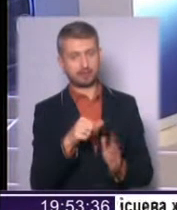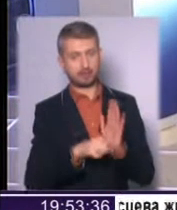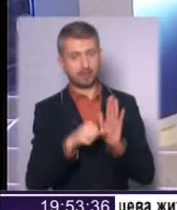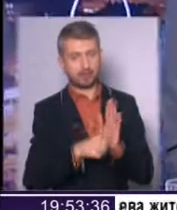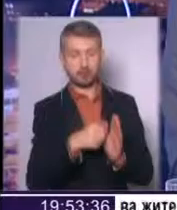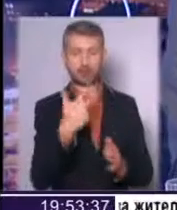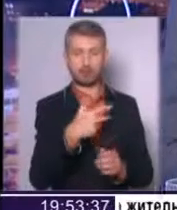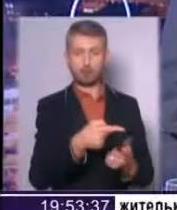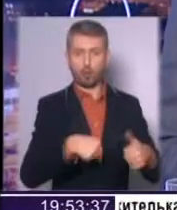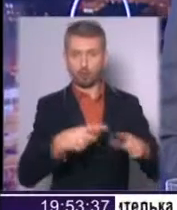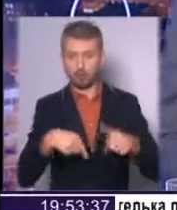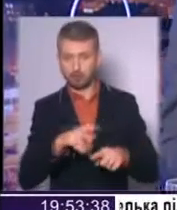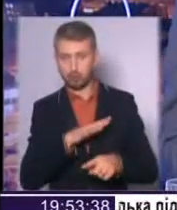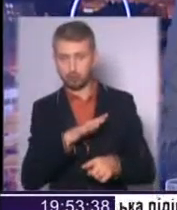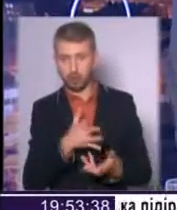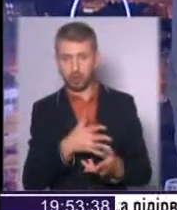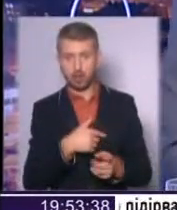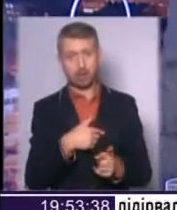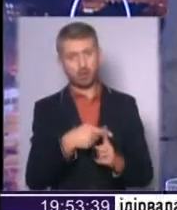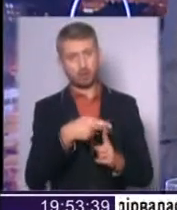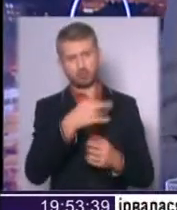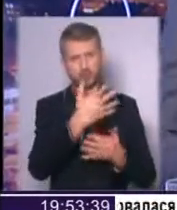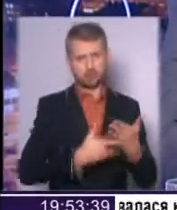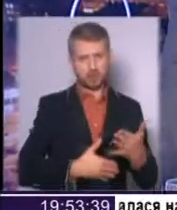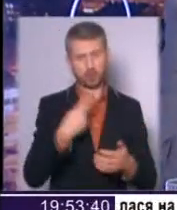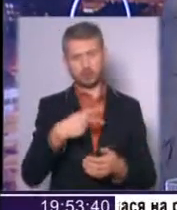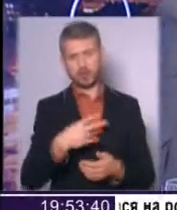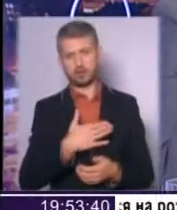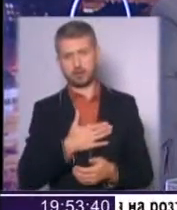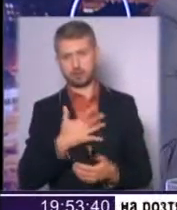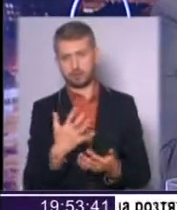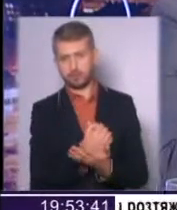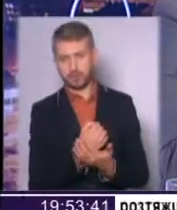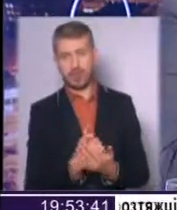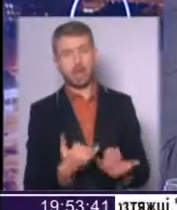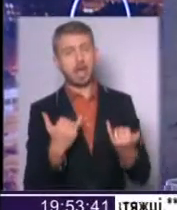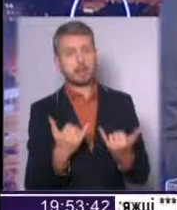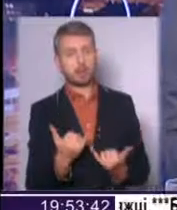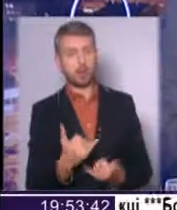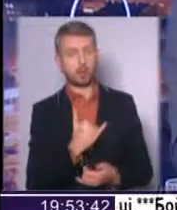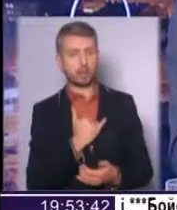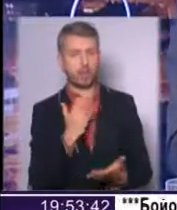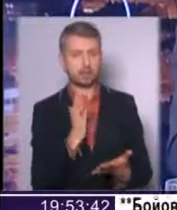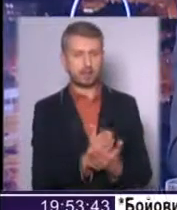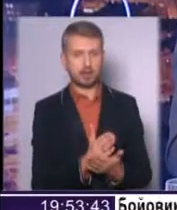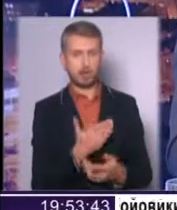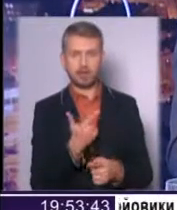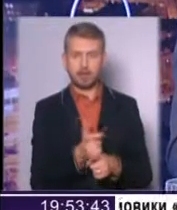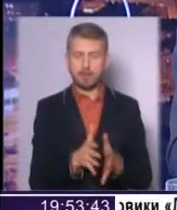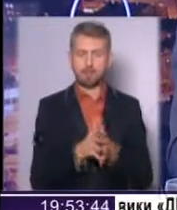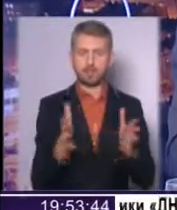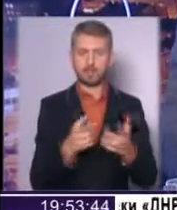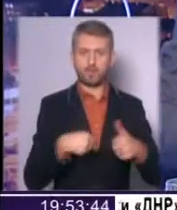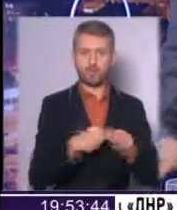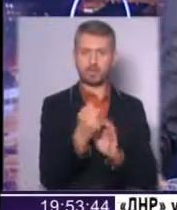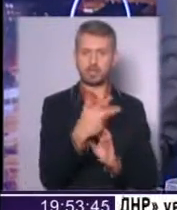представництво. Правильно, якщо при старому законі, то, наприклад, в Тернопільській міській раді із 42 округів ми виграли 38. Тобто, ви розумієте, тобто